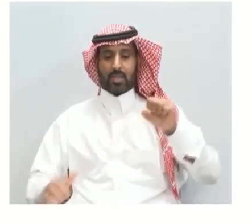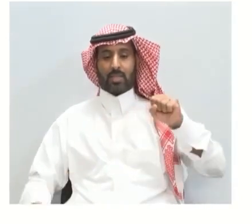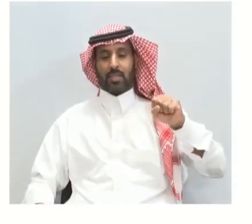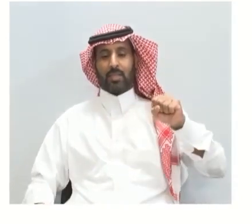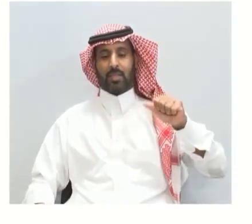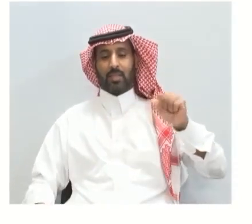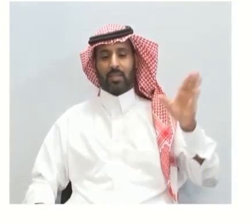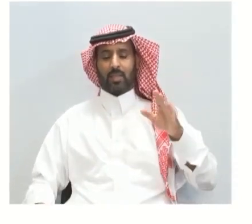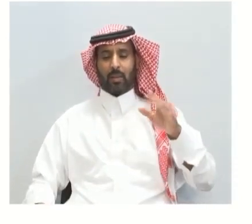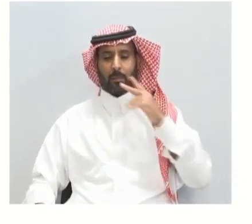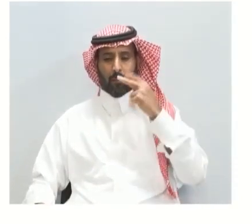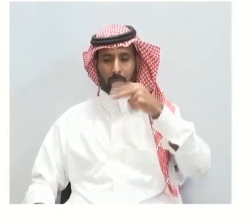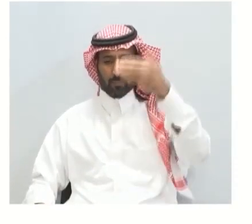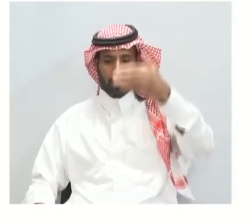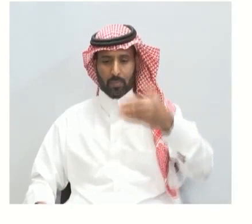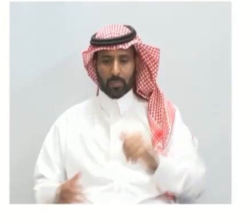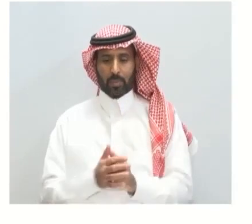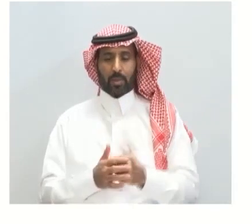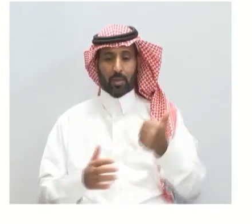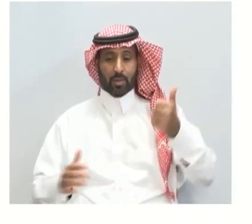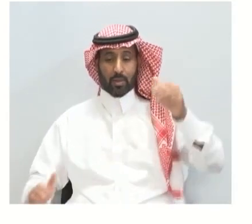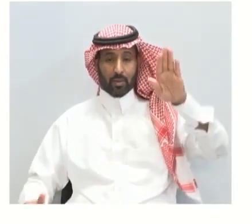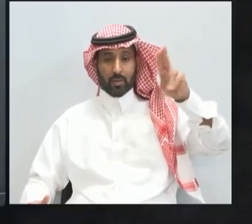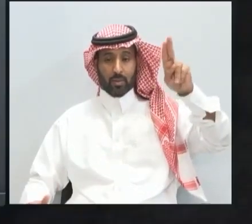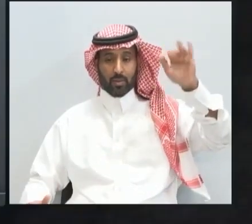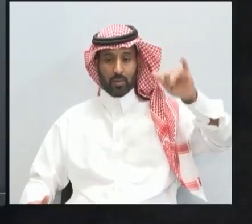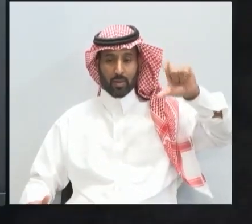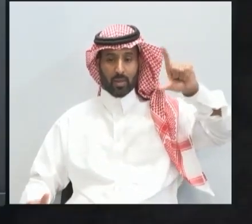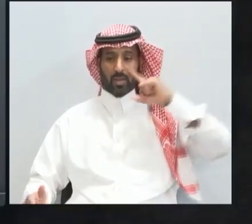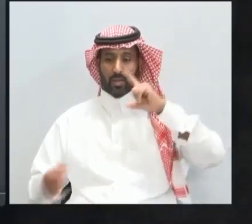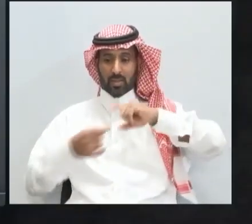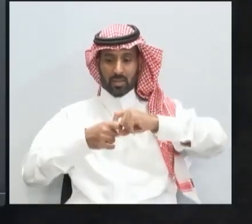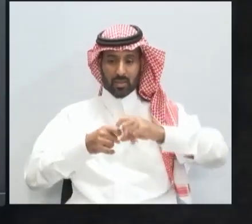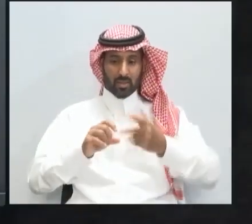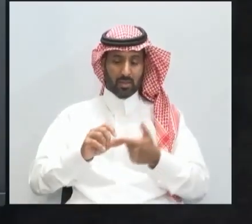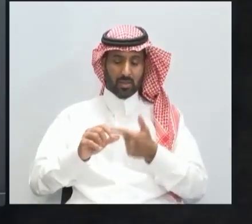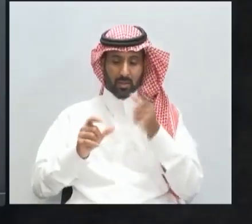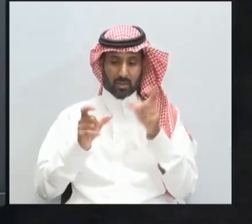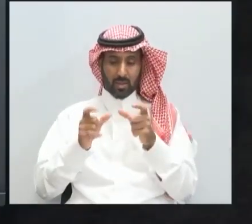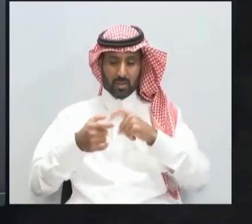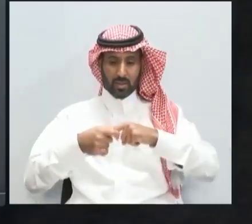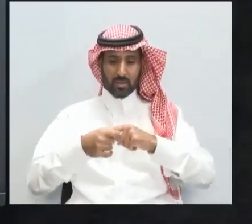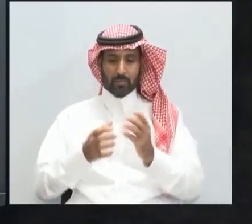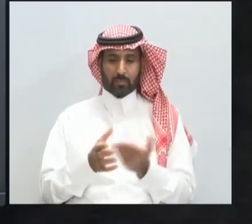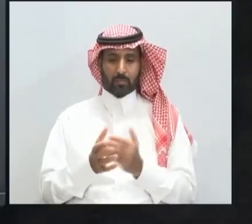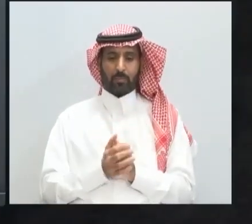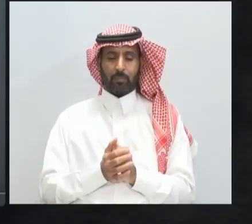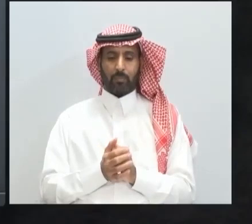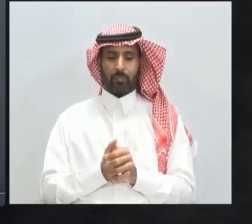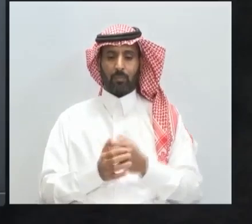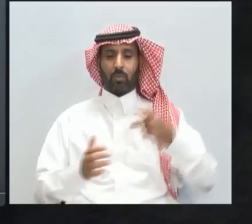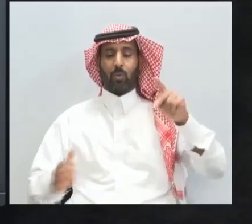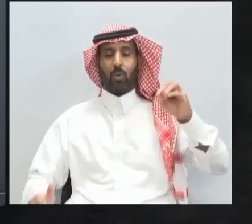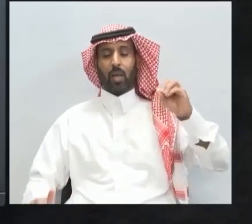اي اذا هنا نلاحظ هذا البيروفيت سوف يرتبط مع من يرتبط مع مرافق انزيم يسمى الكو اي